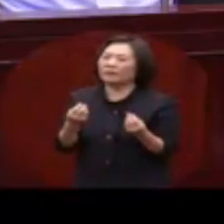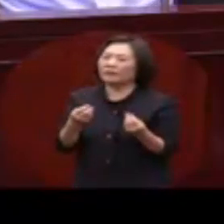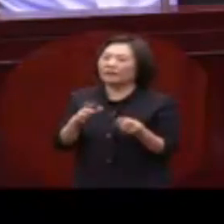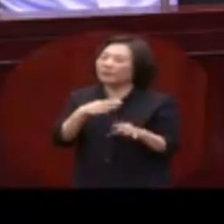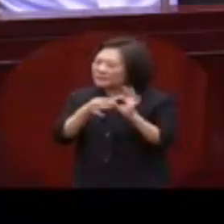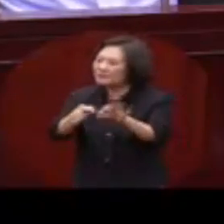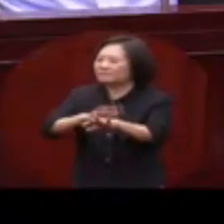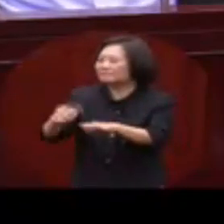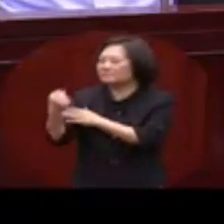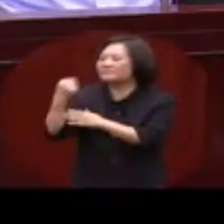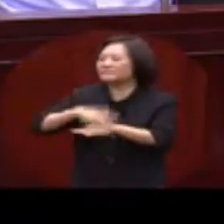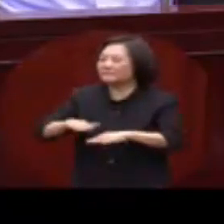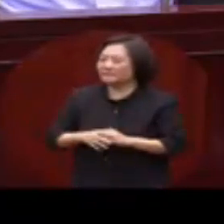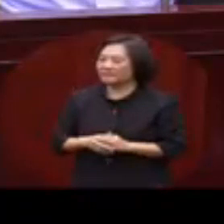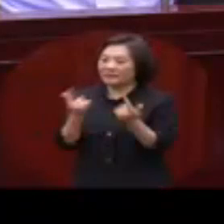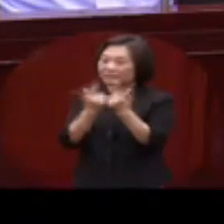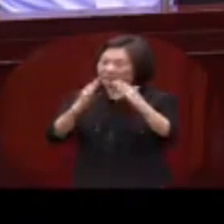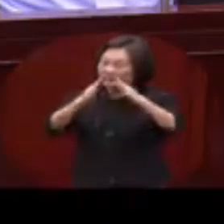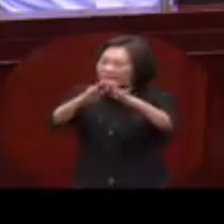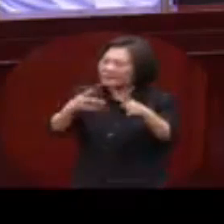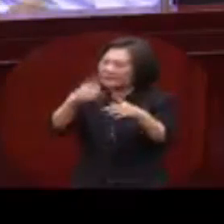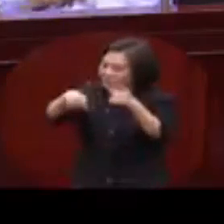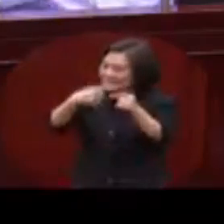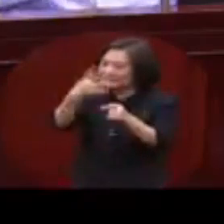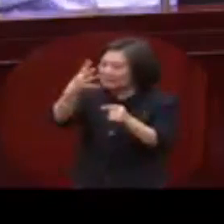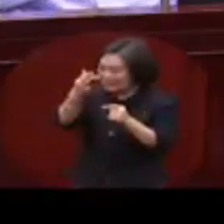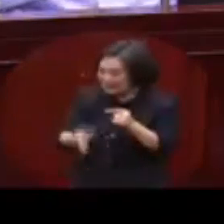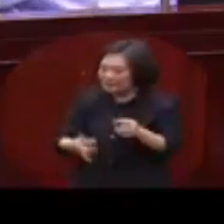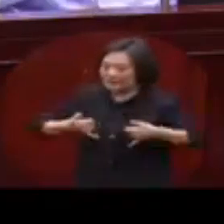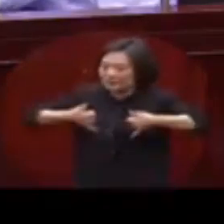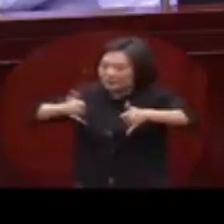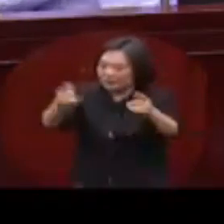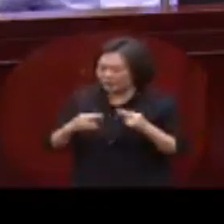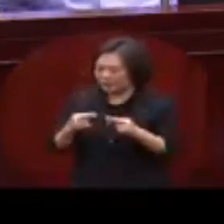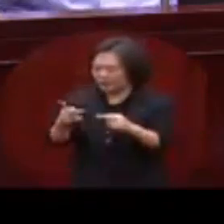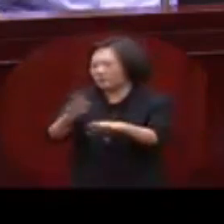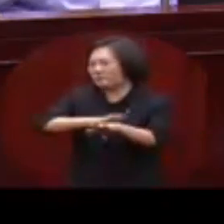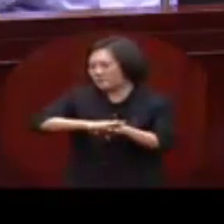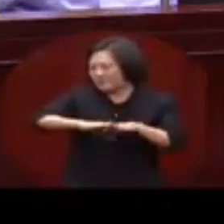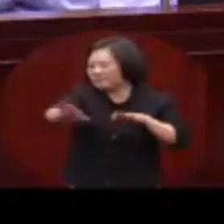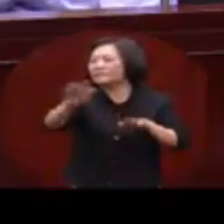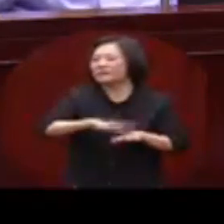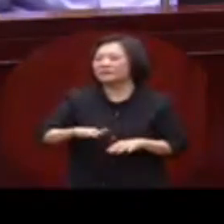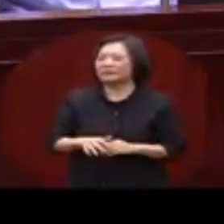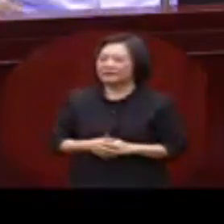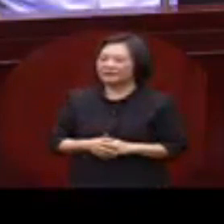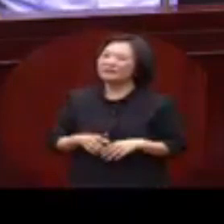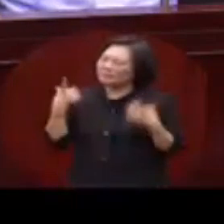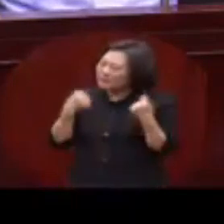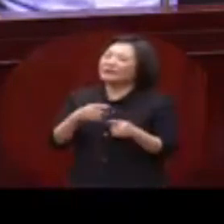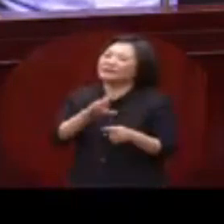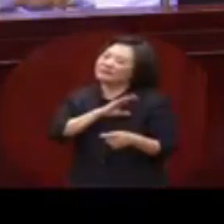的注意。大概以后台北市就一年哦花4亿元哦做道路的更新，我想这一样，这是做一个文明城市哈该做的事